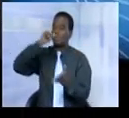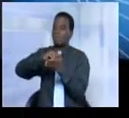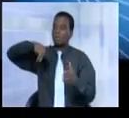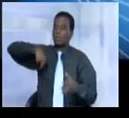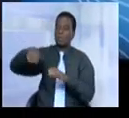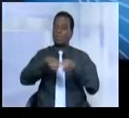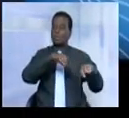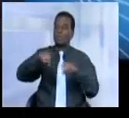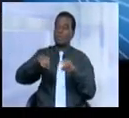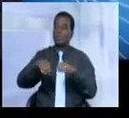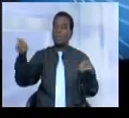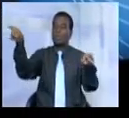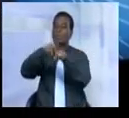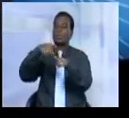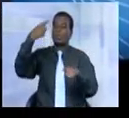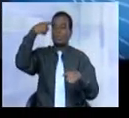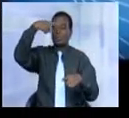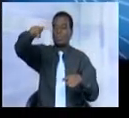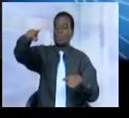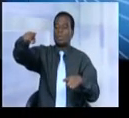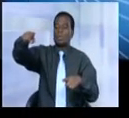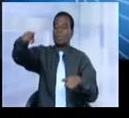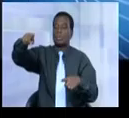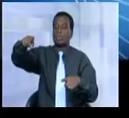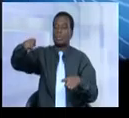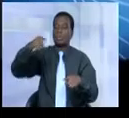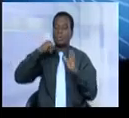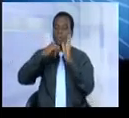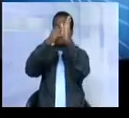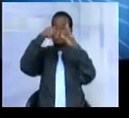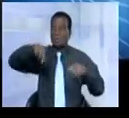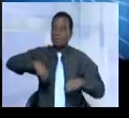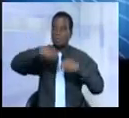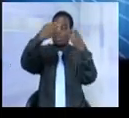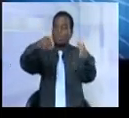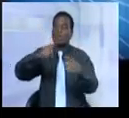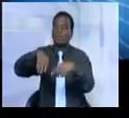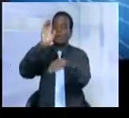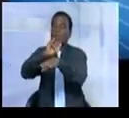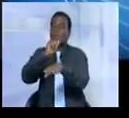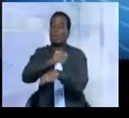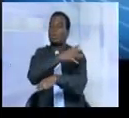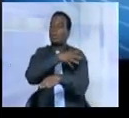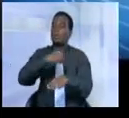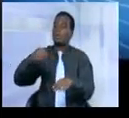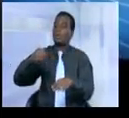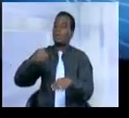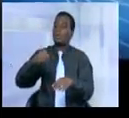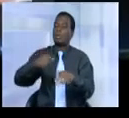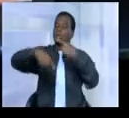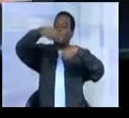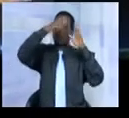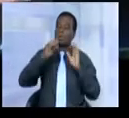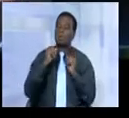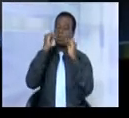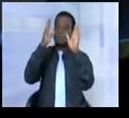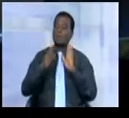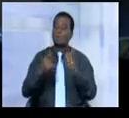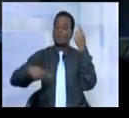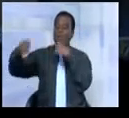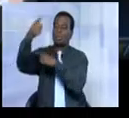faisons. Aussi pour l'image que nous donnons à la Côte d'Ivoire et aux passagers ivoiriens.